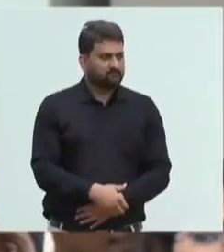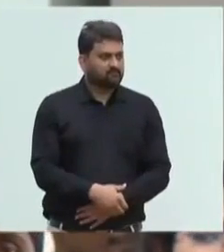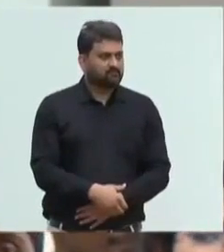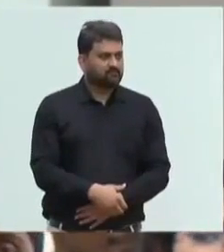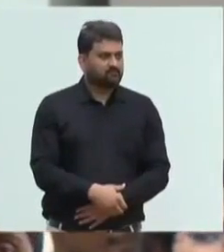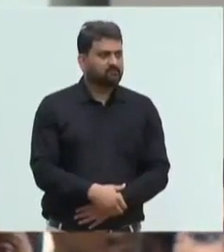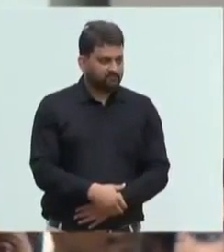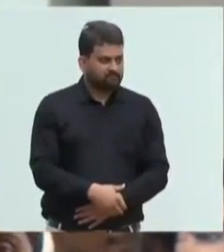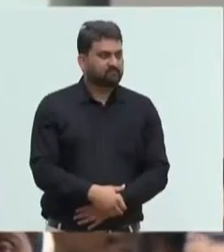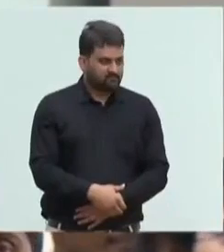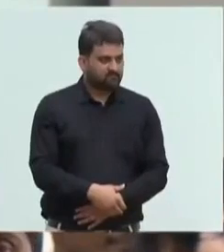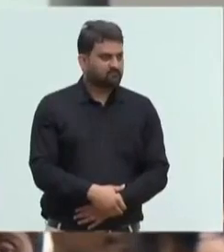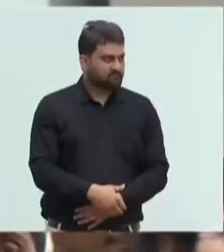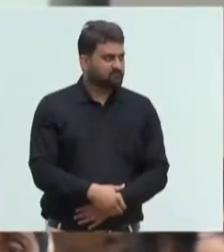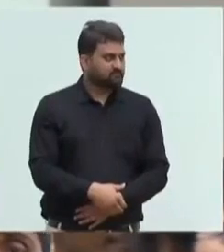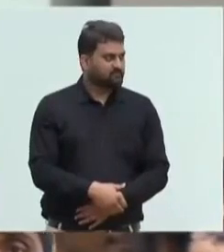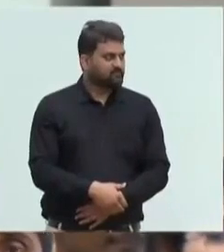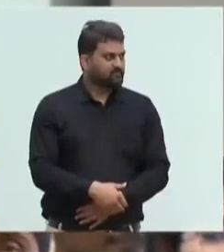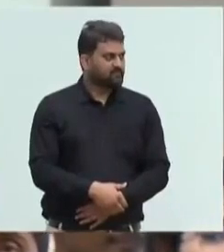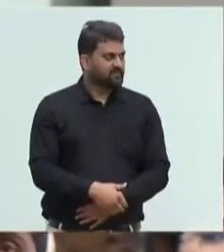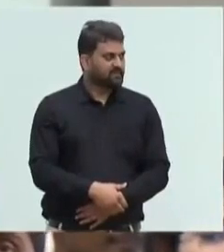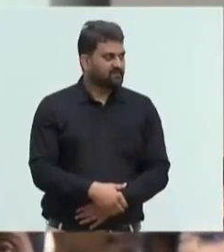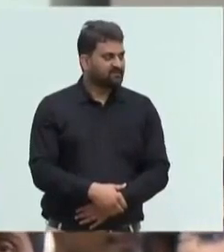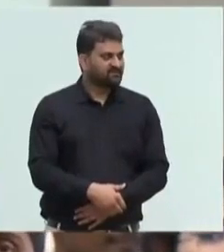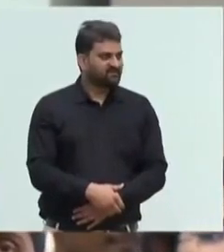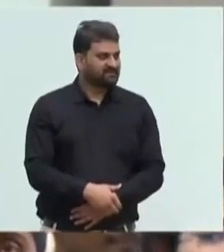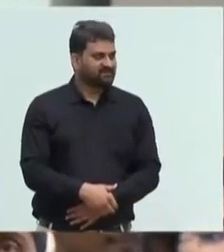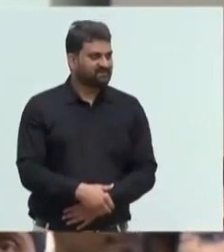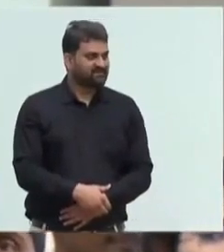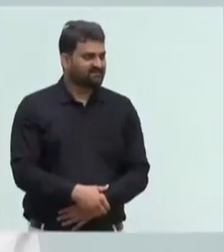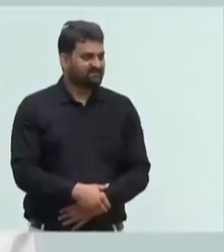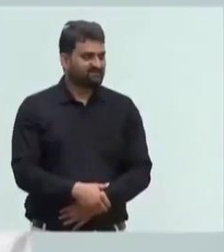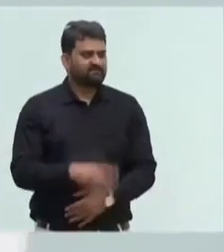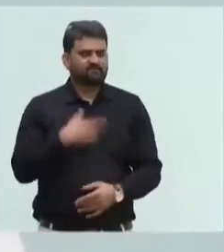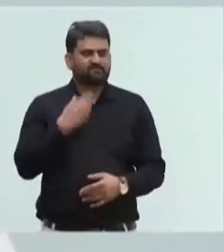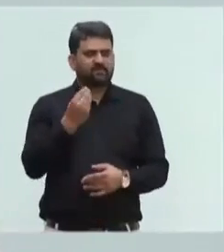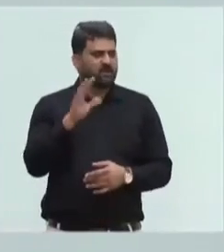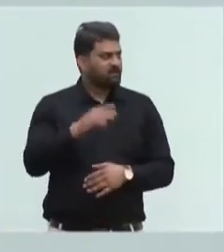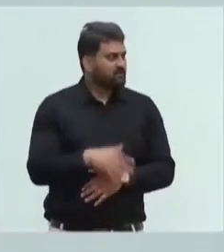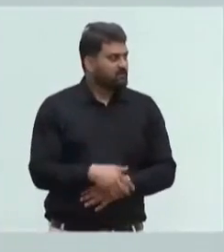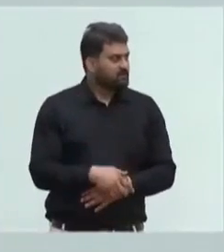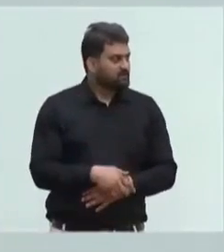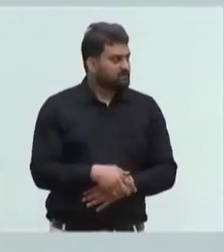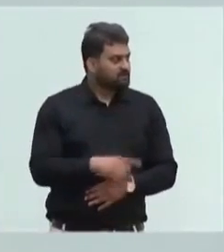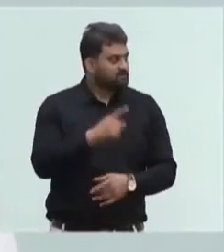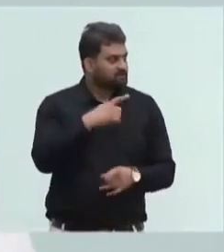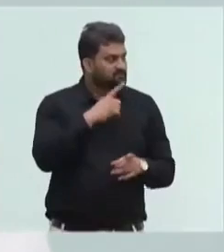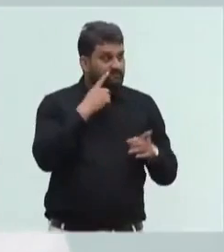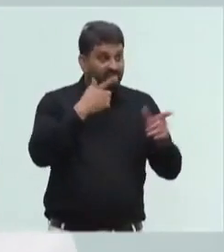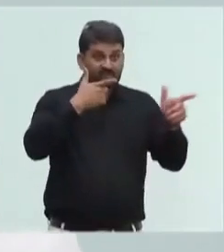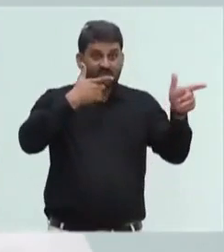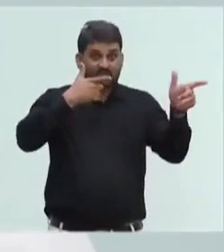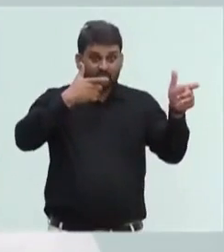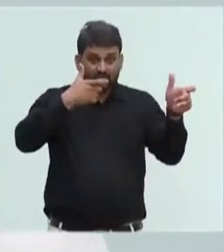हाँ करता हूँ, लेकिन बहुत ज्यादा नहीं, कभी कभार करता हूँ, ध्यान रखता हूँ। तुम्हें पता है ये शूटिंग